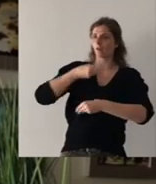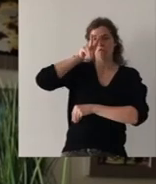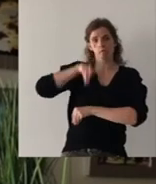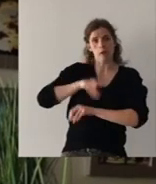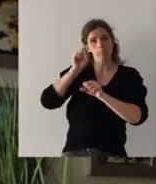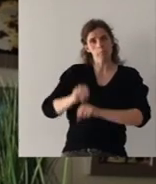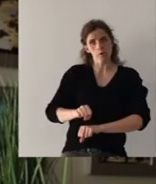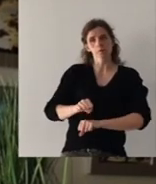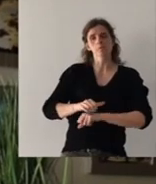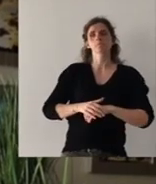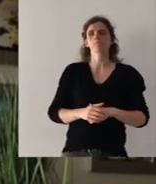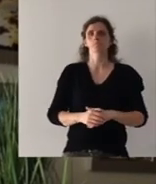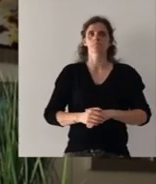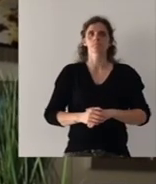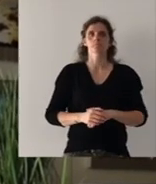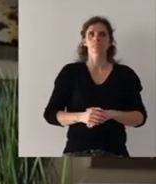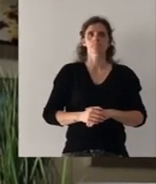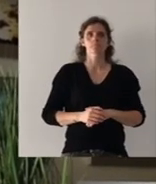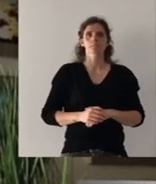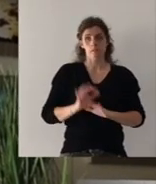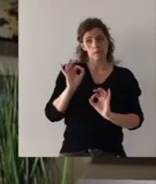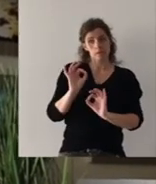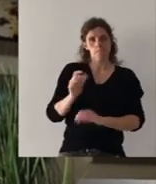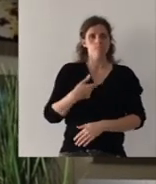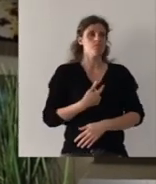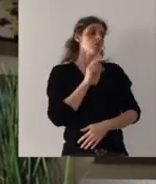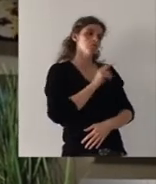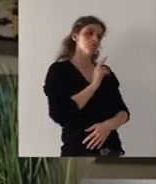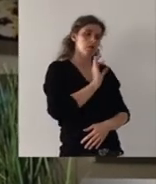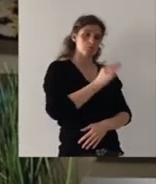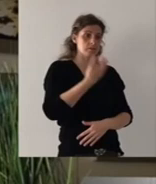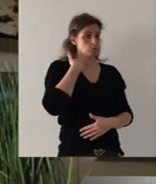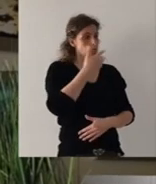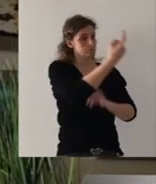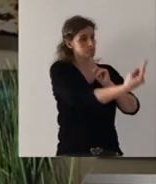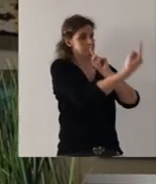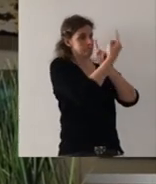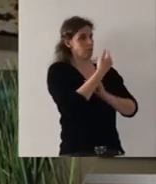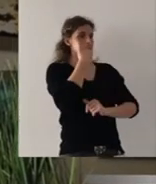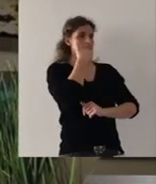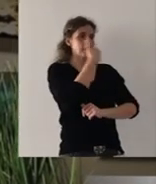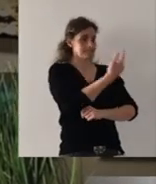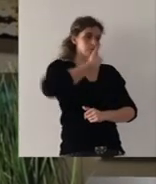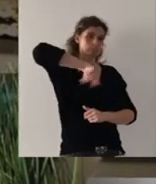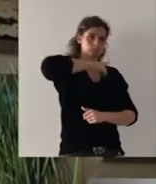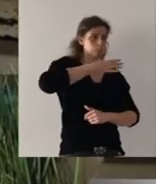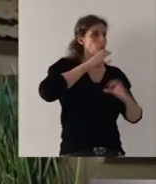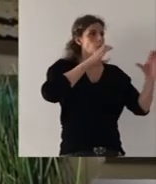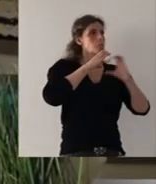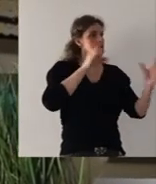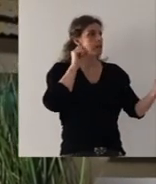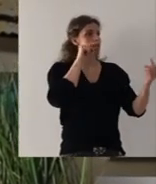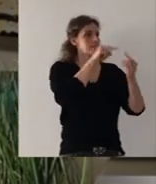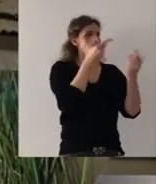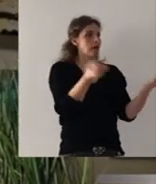personnes sourdes et malentendantes. C'est bien ça? Effectivement. Donc, merci à vous de venir à notre rencontre. On est content de communiquer sur